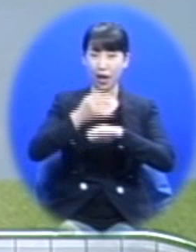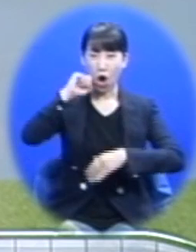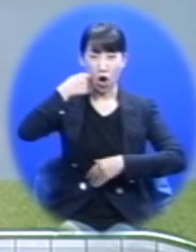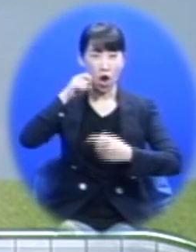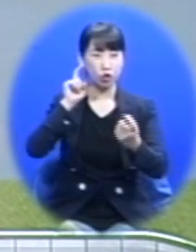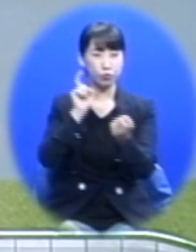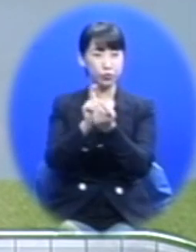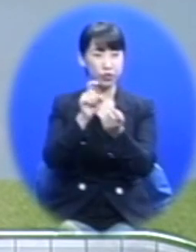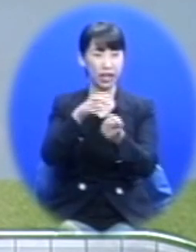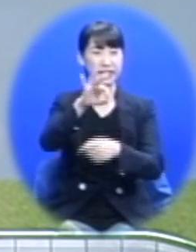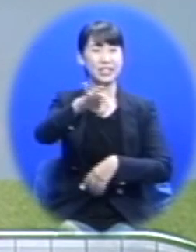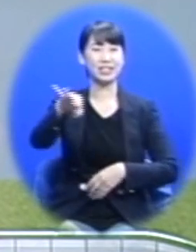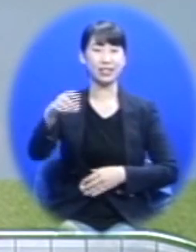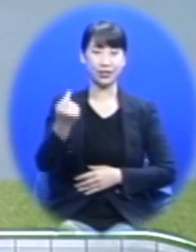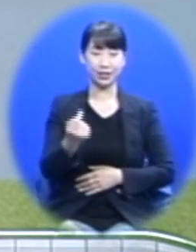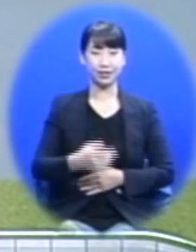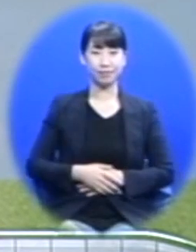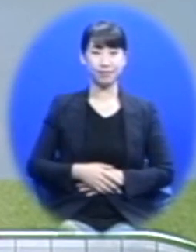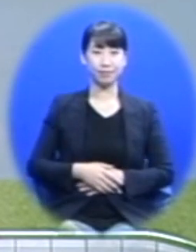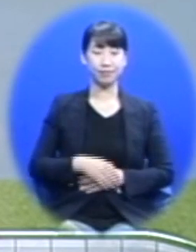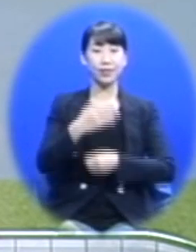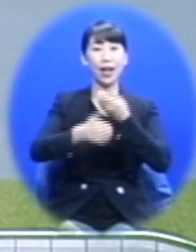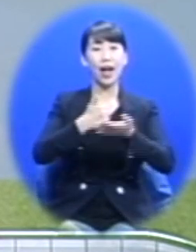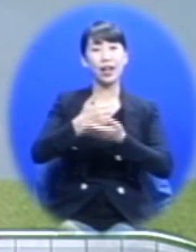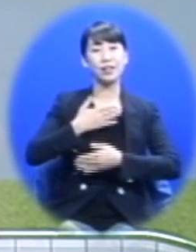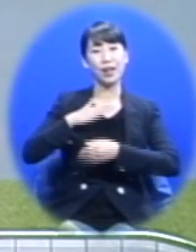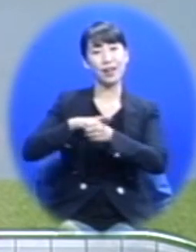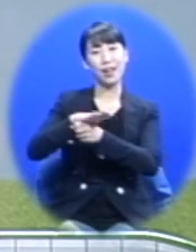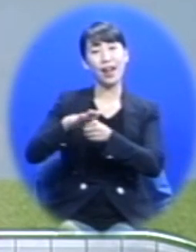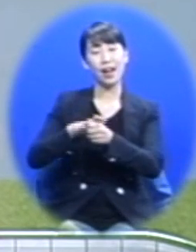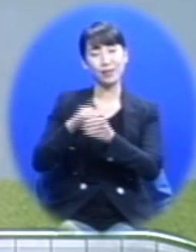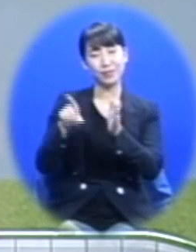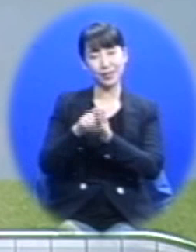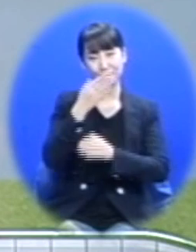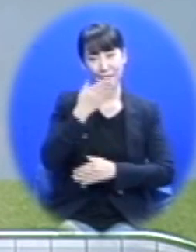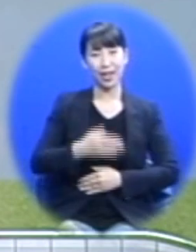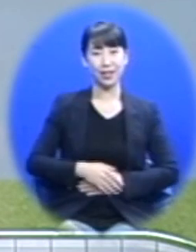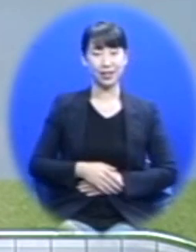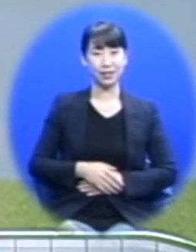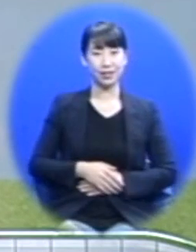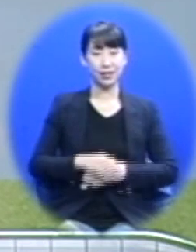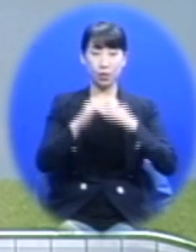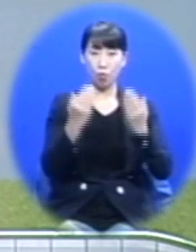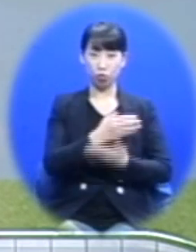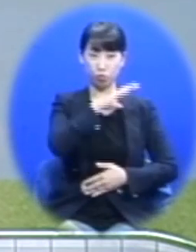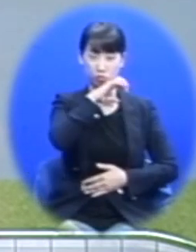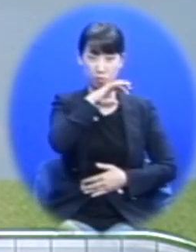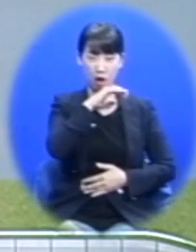하나님이 나를 사랑하세요. 그게 믿어집니다. 모든 불평과 원망이 다 떠나요.